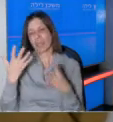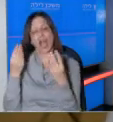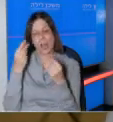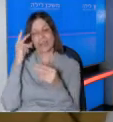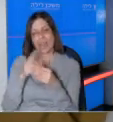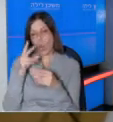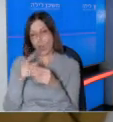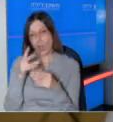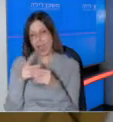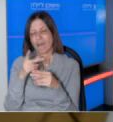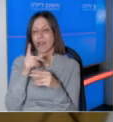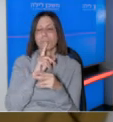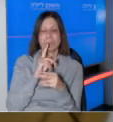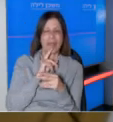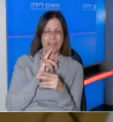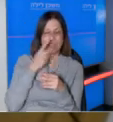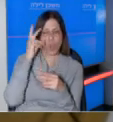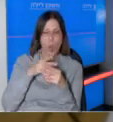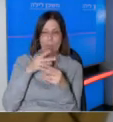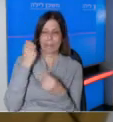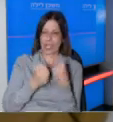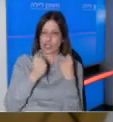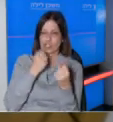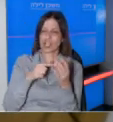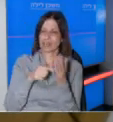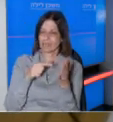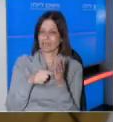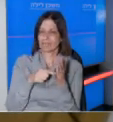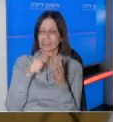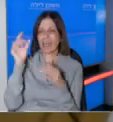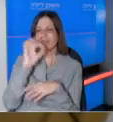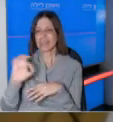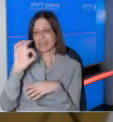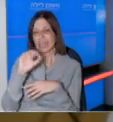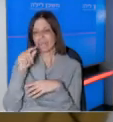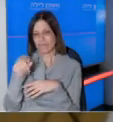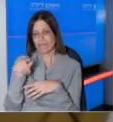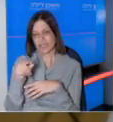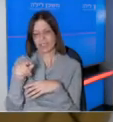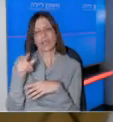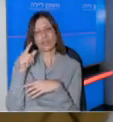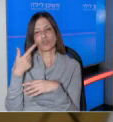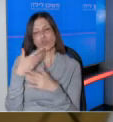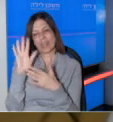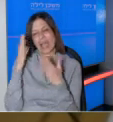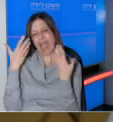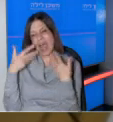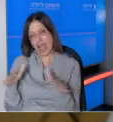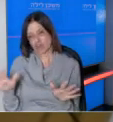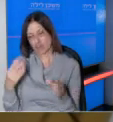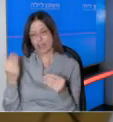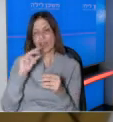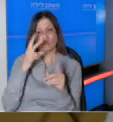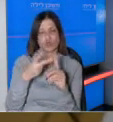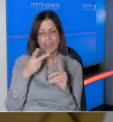מעט מאוד תחלואה קשה. א', כי אנחנו, הנגיף הזה כנראה חד משמעית יותר חלש, וב',